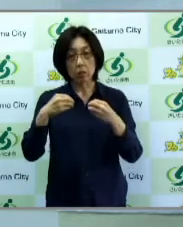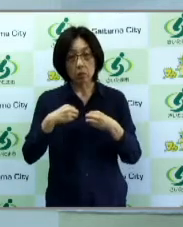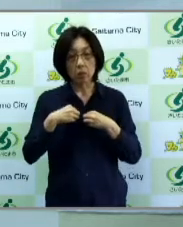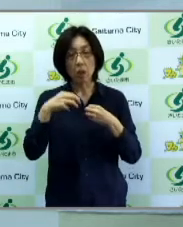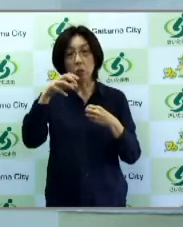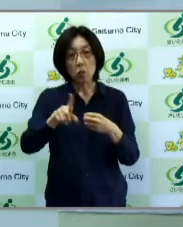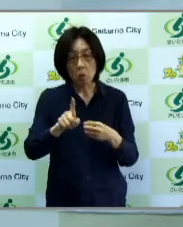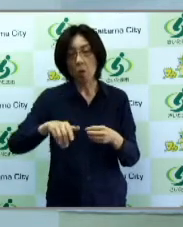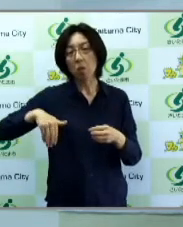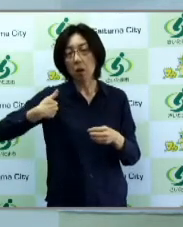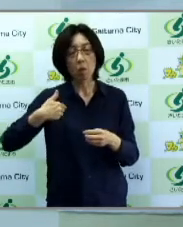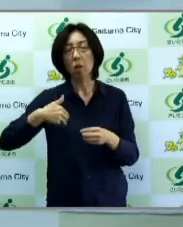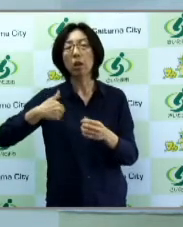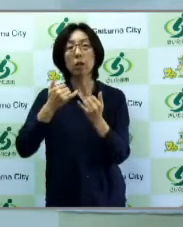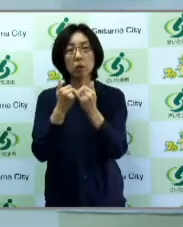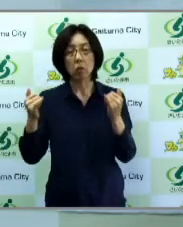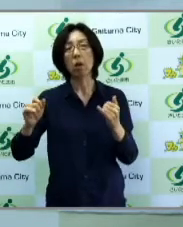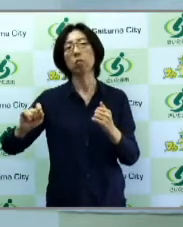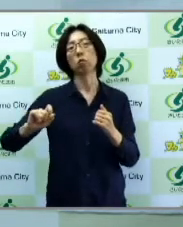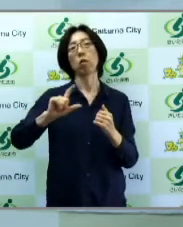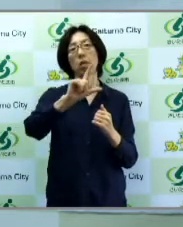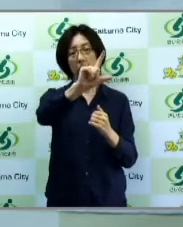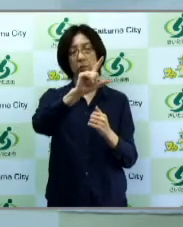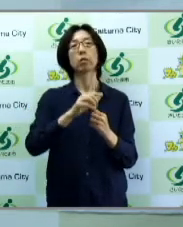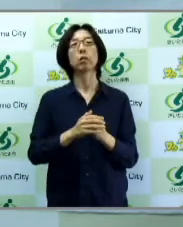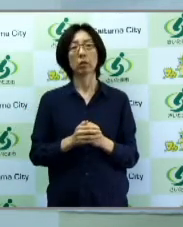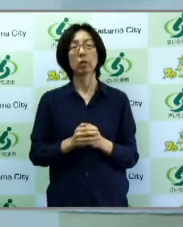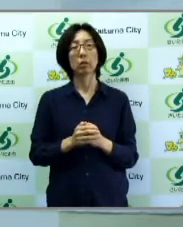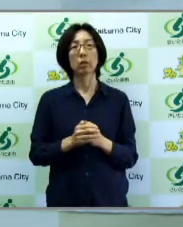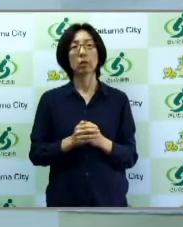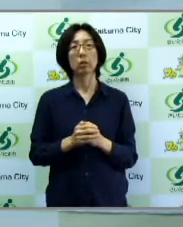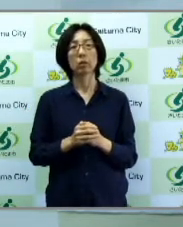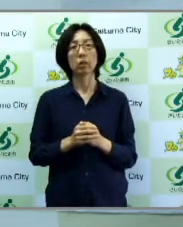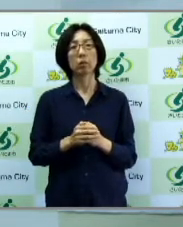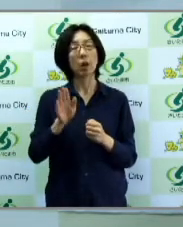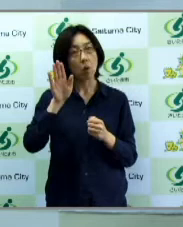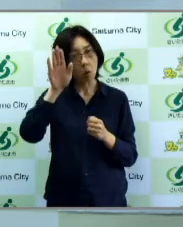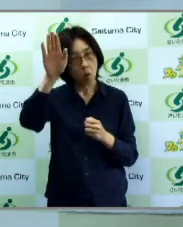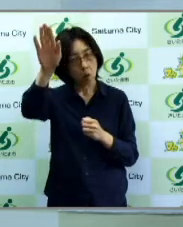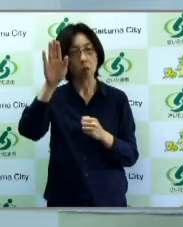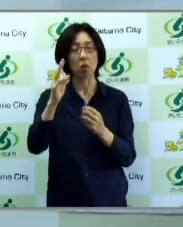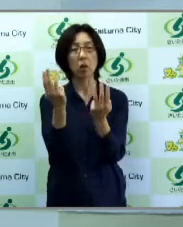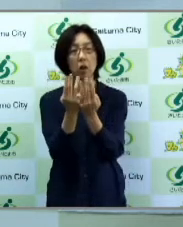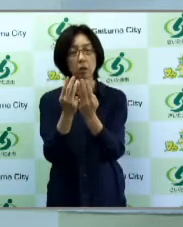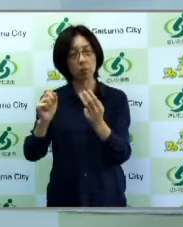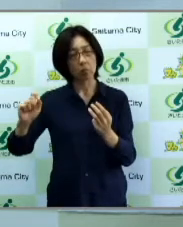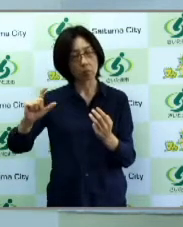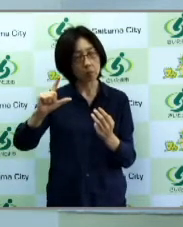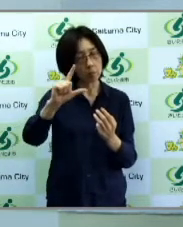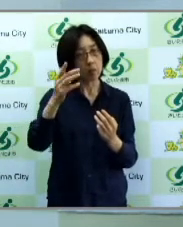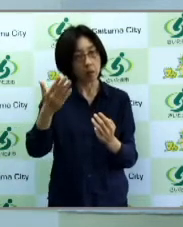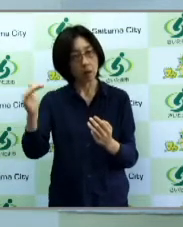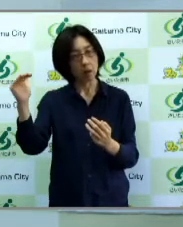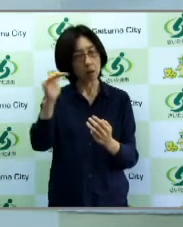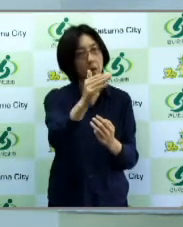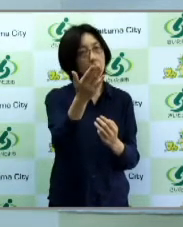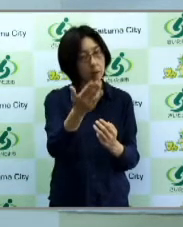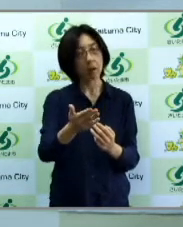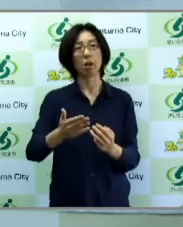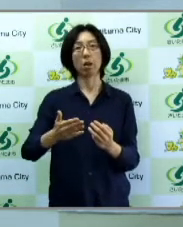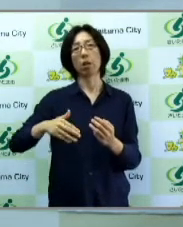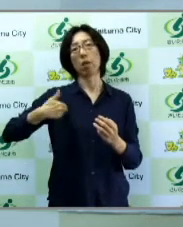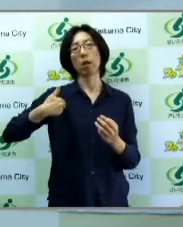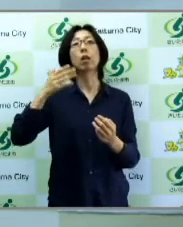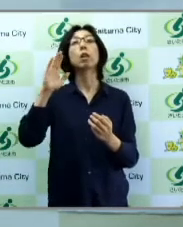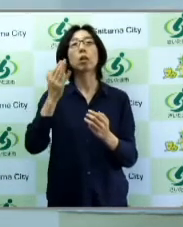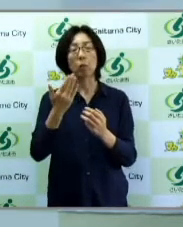含まれており、今後の見通しは現時点で一概に判断することはできませんけれども、東京都や埼玉県の感